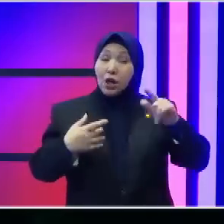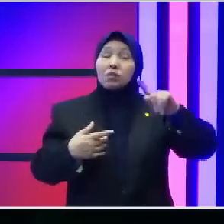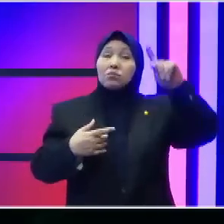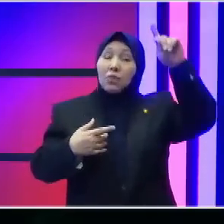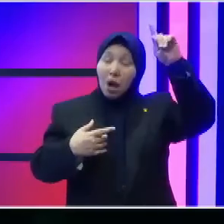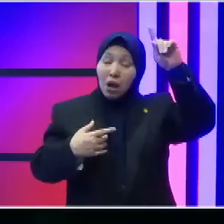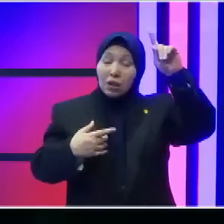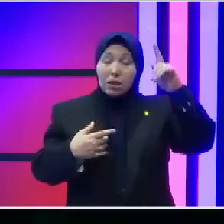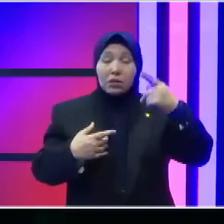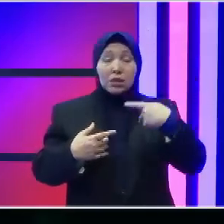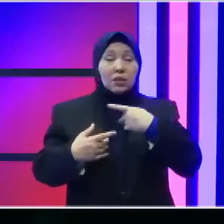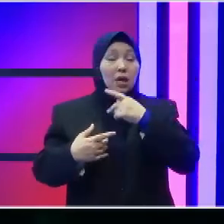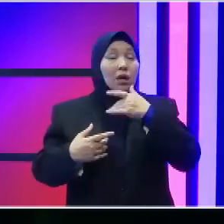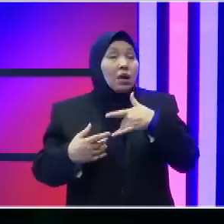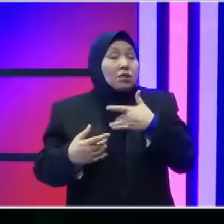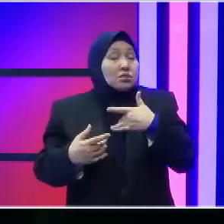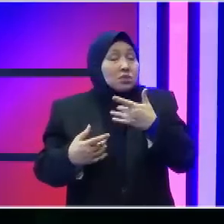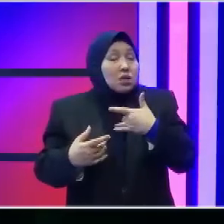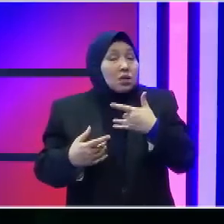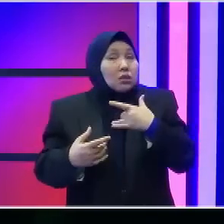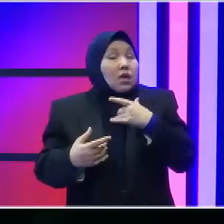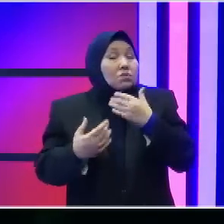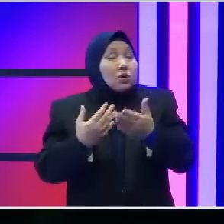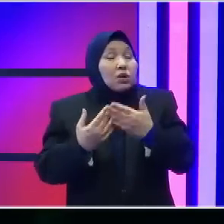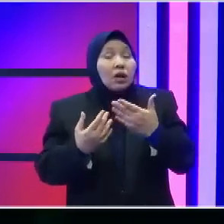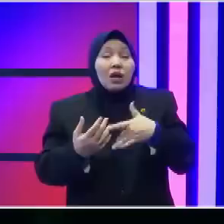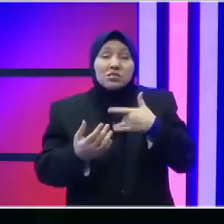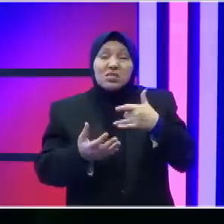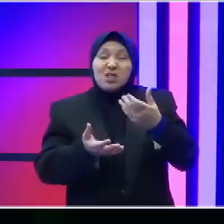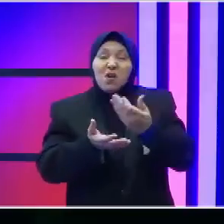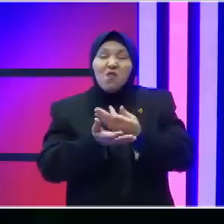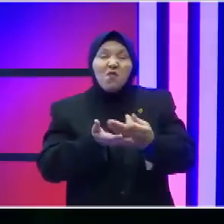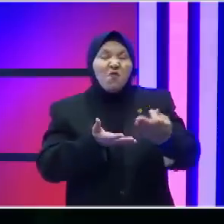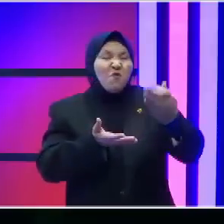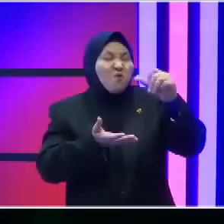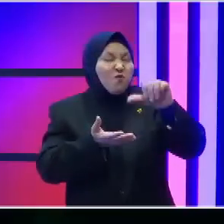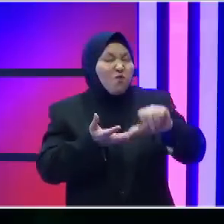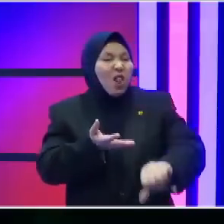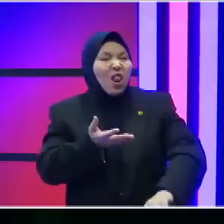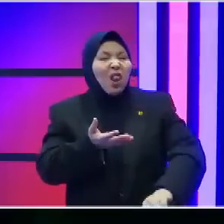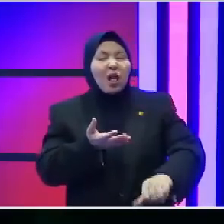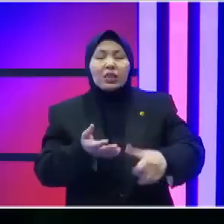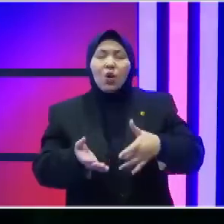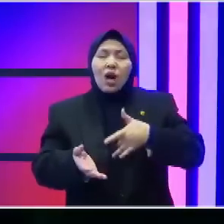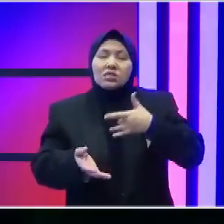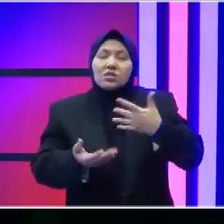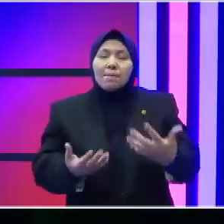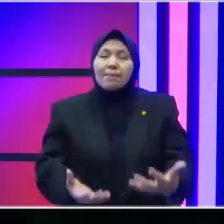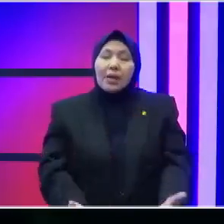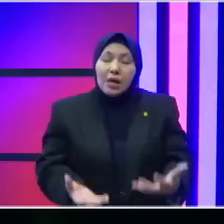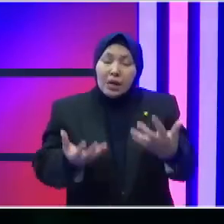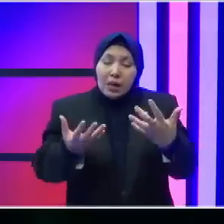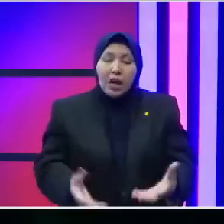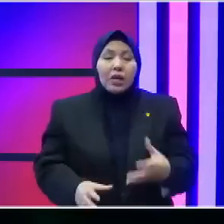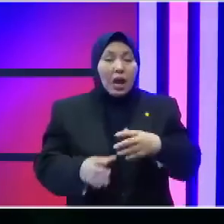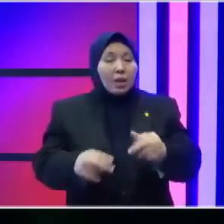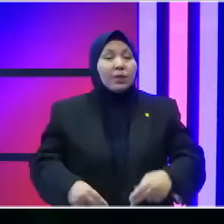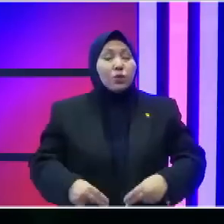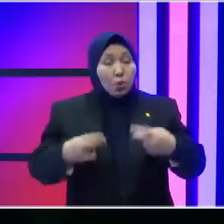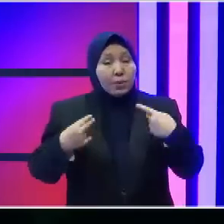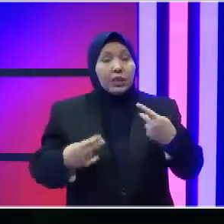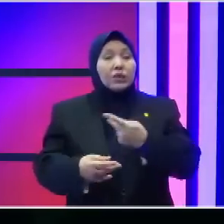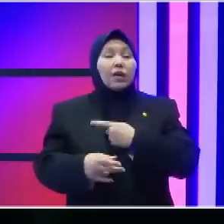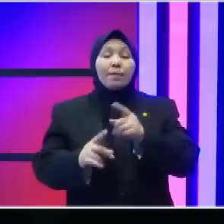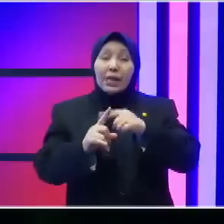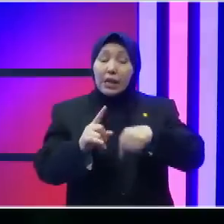mudah berasa tashqa, rasa gagal ataupun rasa berat dalam hidup kita. ya, kan ayat nombor 2 tadi kan, pasal bila